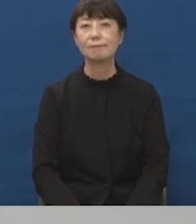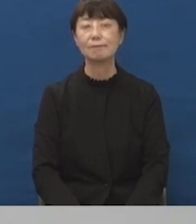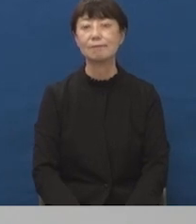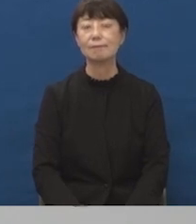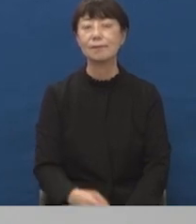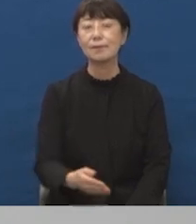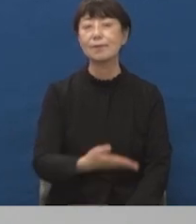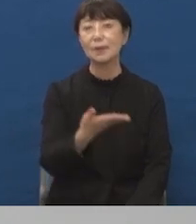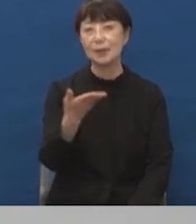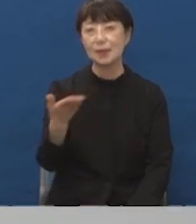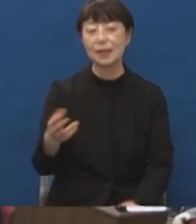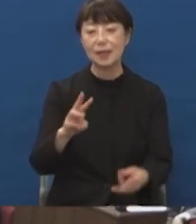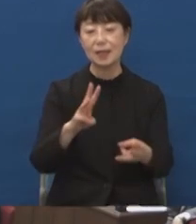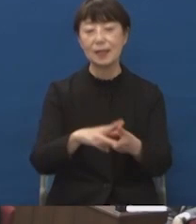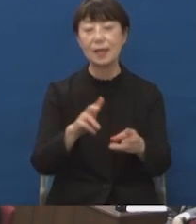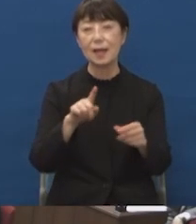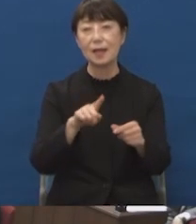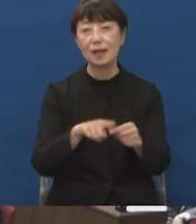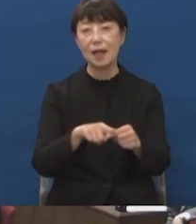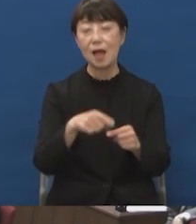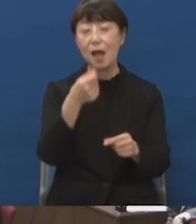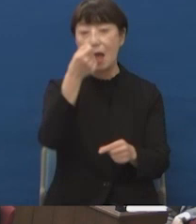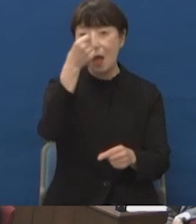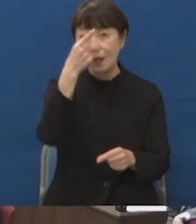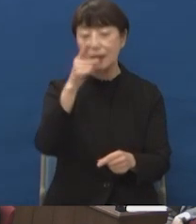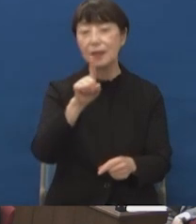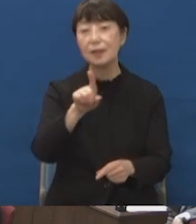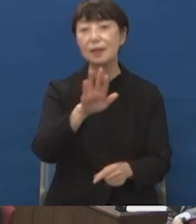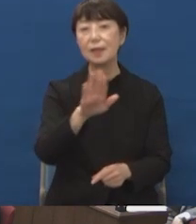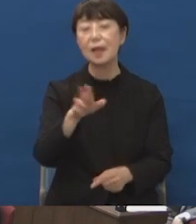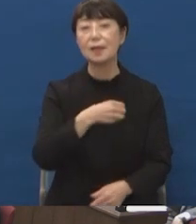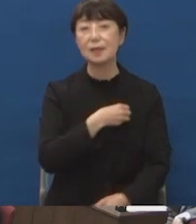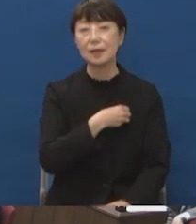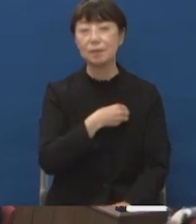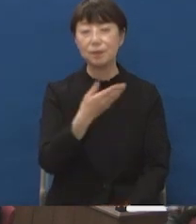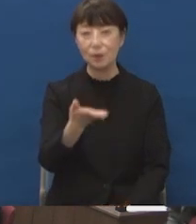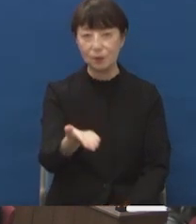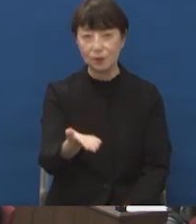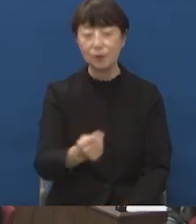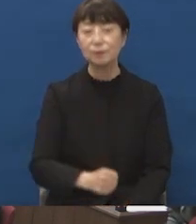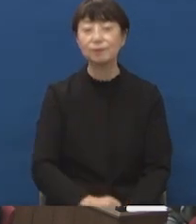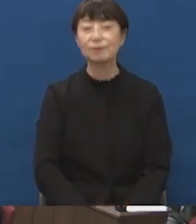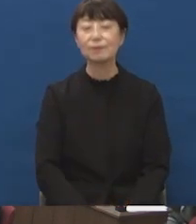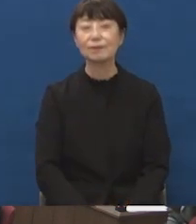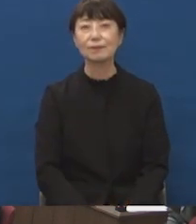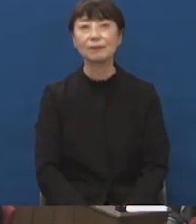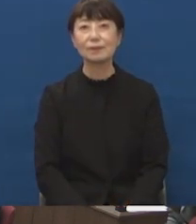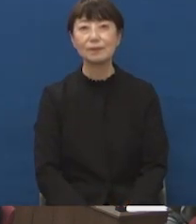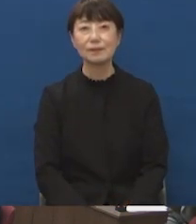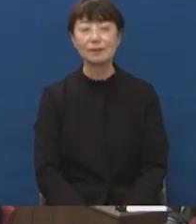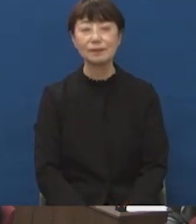次に田中明秀議員に発言を許します。田中議員。